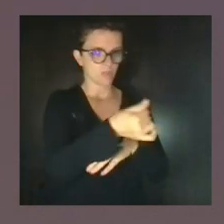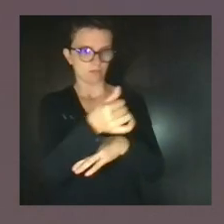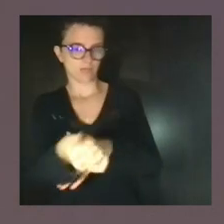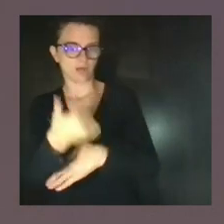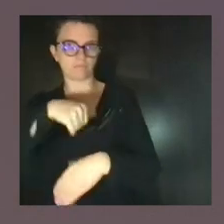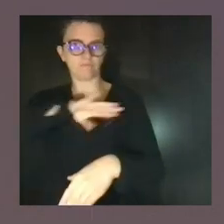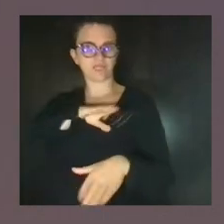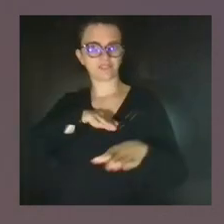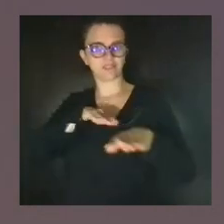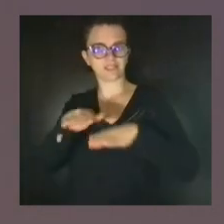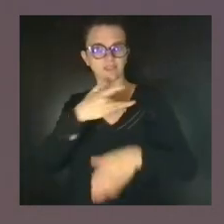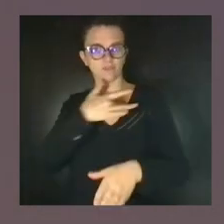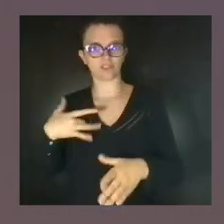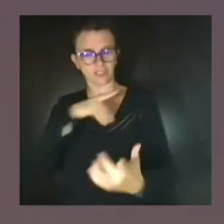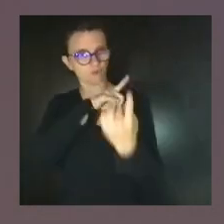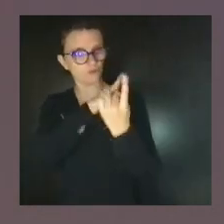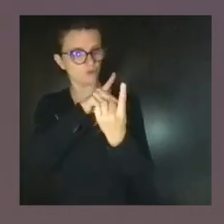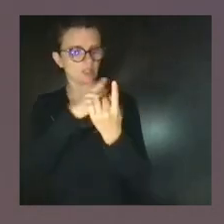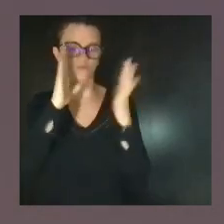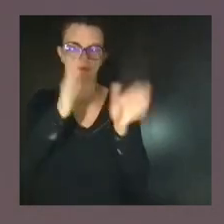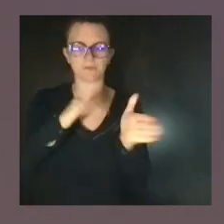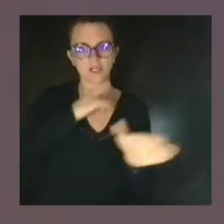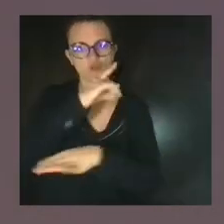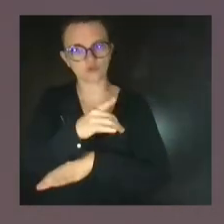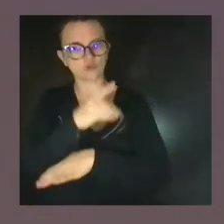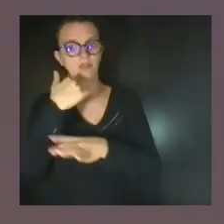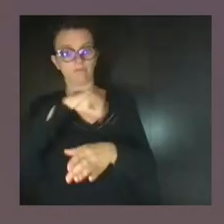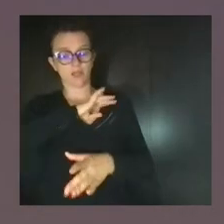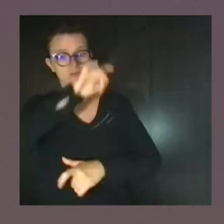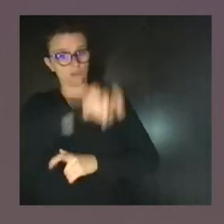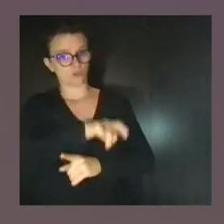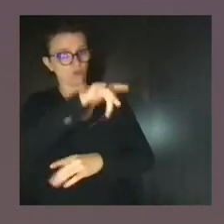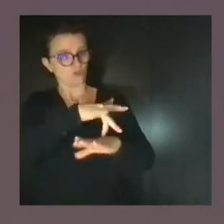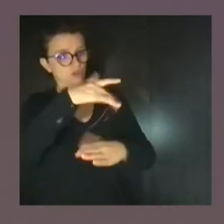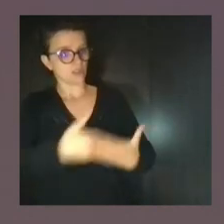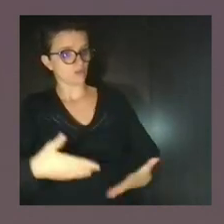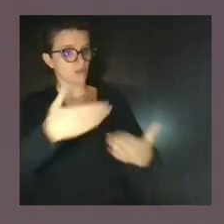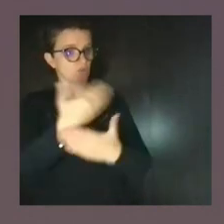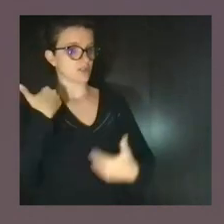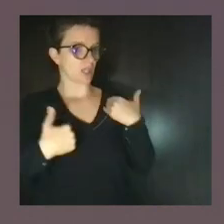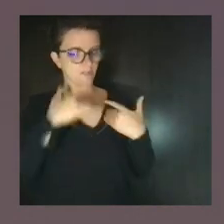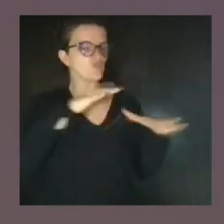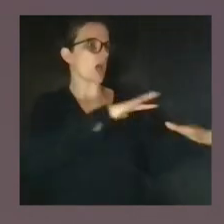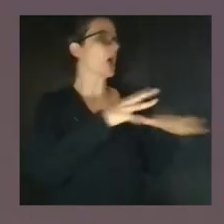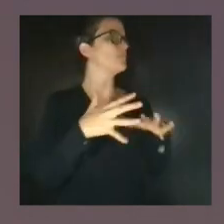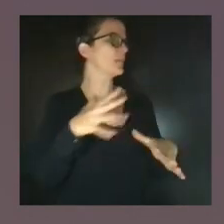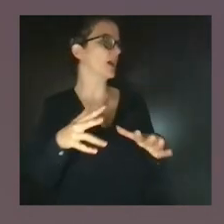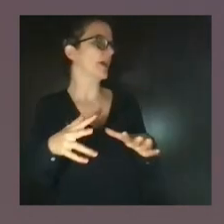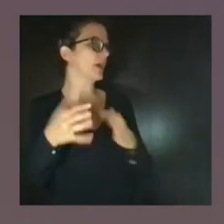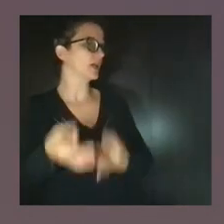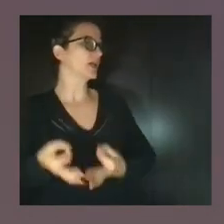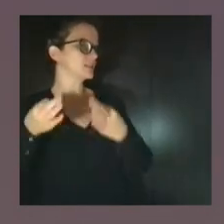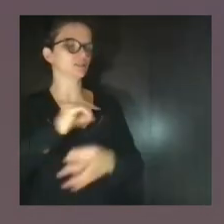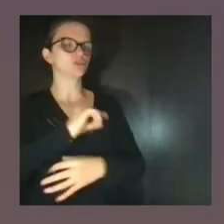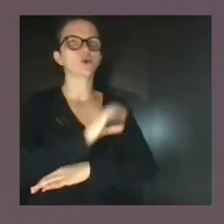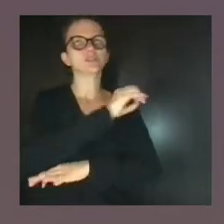par des consultations, par des hôpitaux de jour, car la personne en situation de handicap n'est pas une approximation du valide. Ce n'est pas un 0,3 fois le valide ou